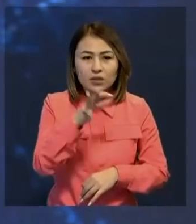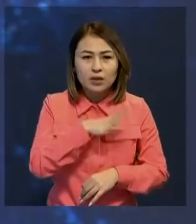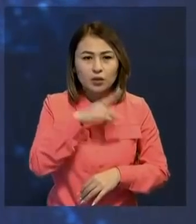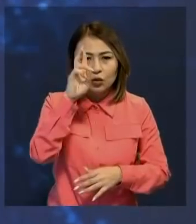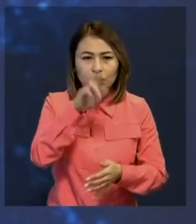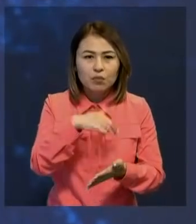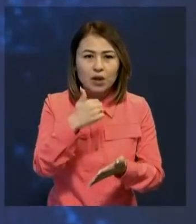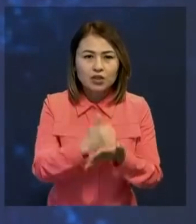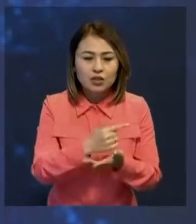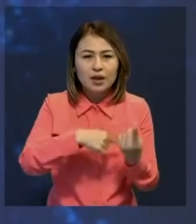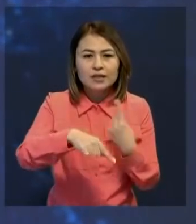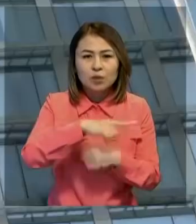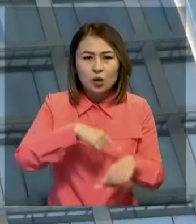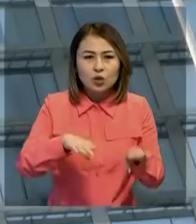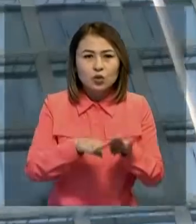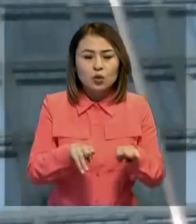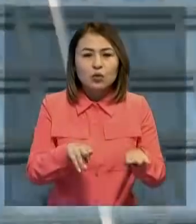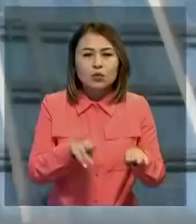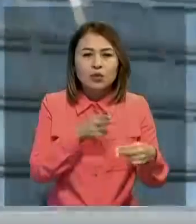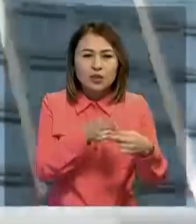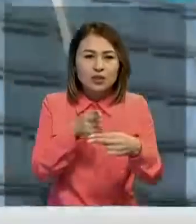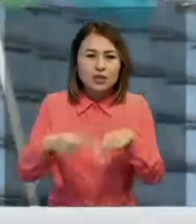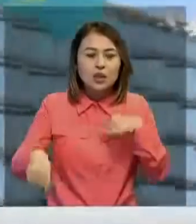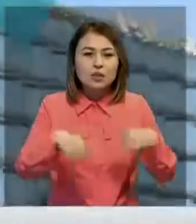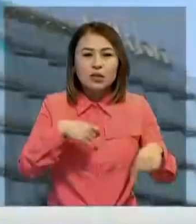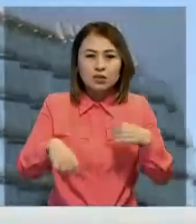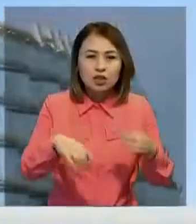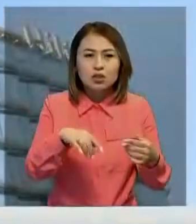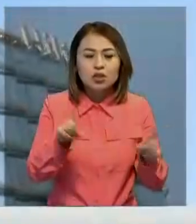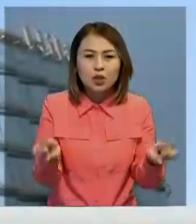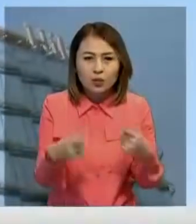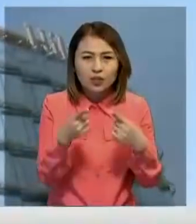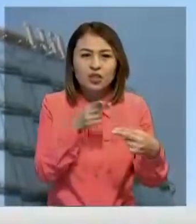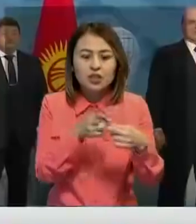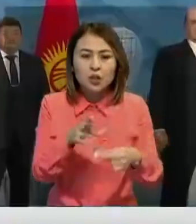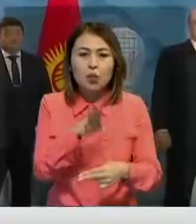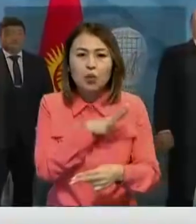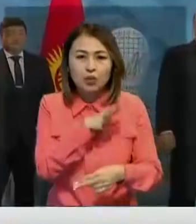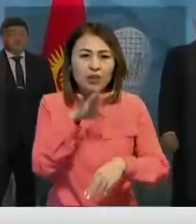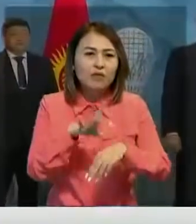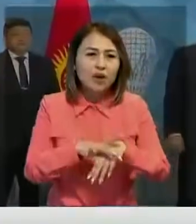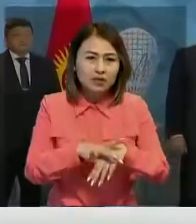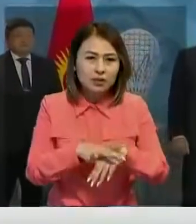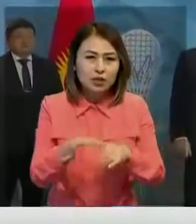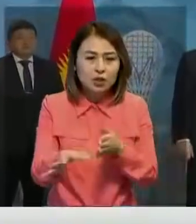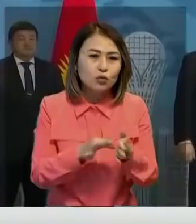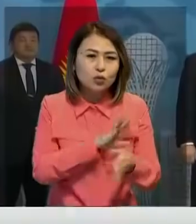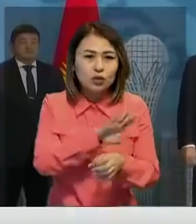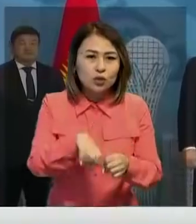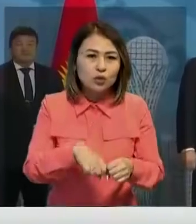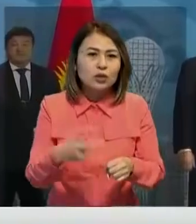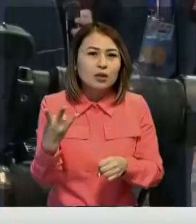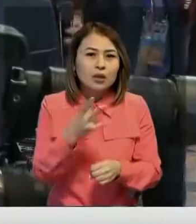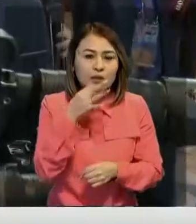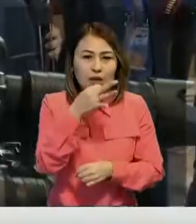Смайылов осылай деді. Үкімет басшысы кәсіпкерлердің жолын кесіп, сауда-саттықтың жандануына кедергі болып отырған факторларды